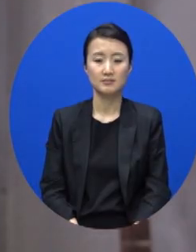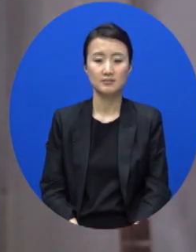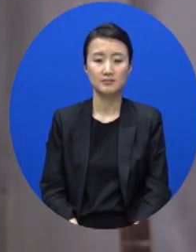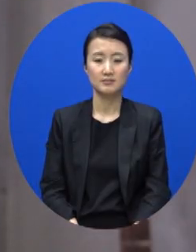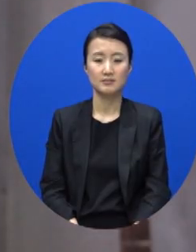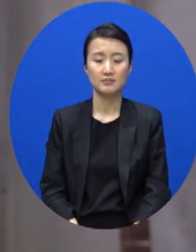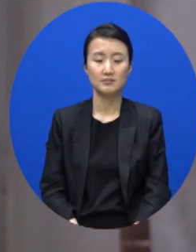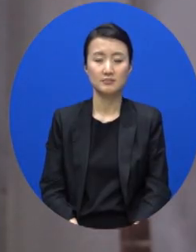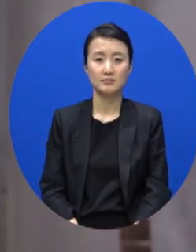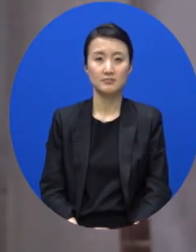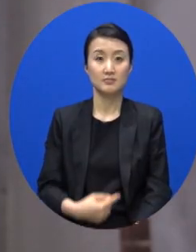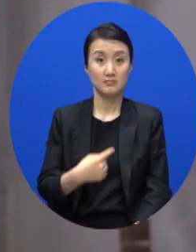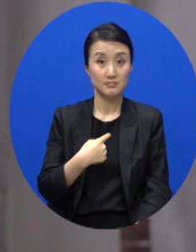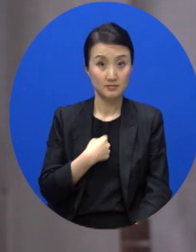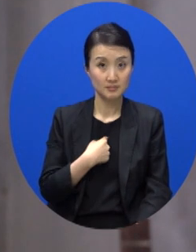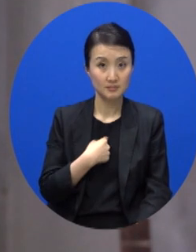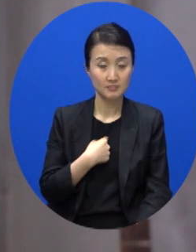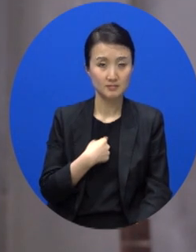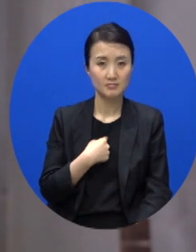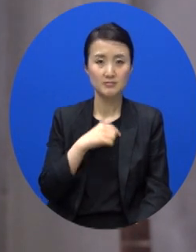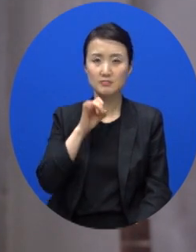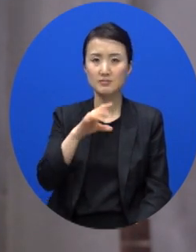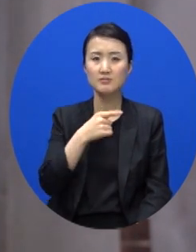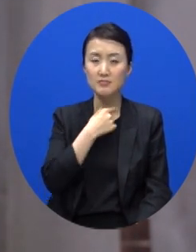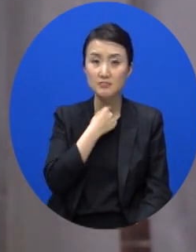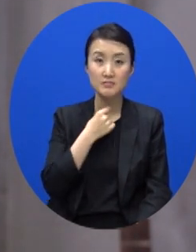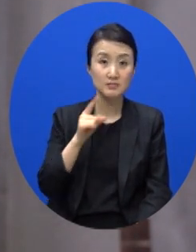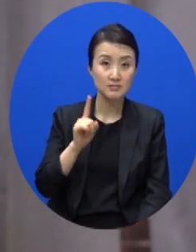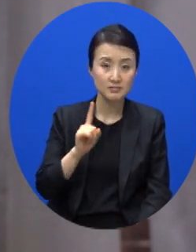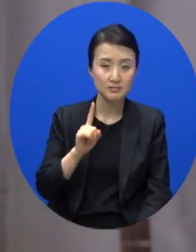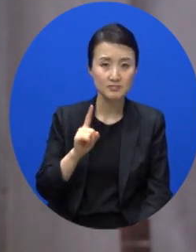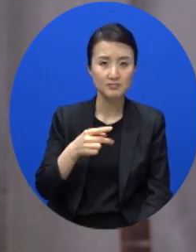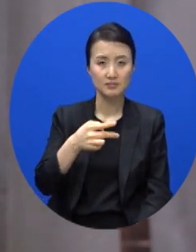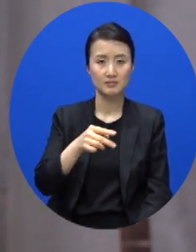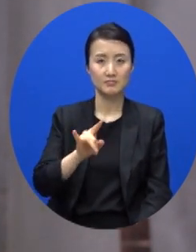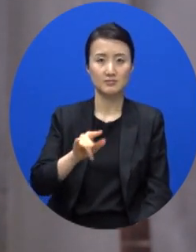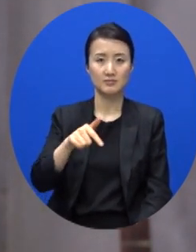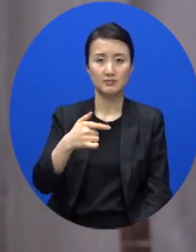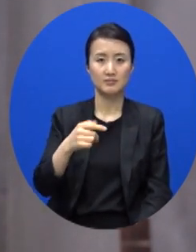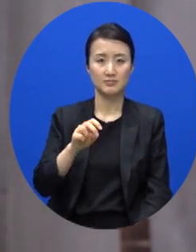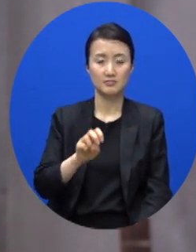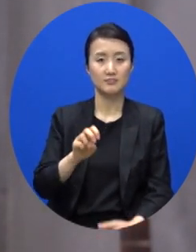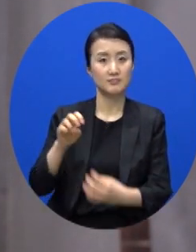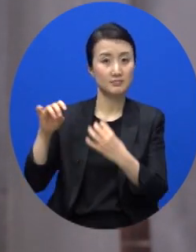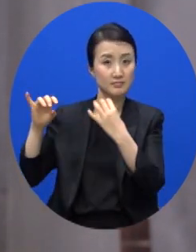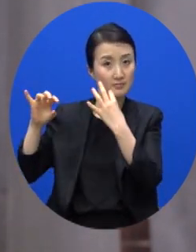대금 제작이나 대금 연주나 이거는 각별하게